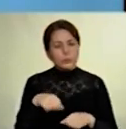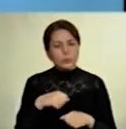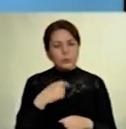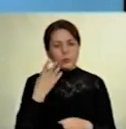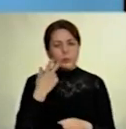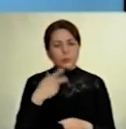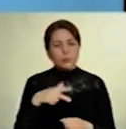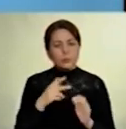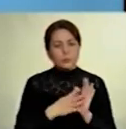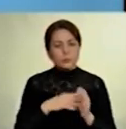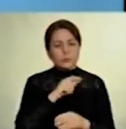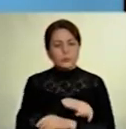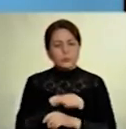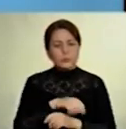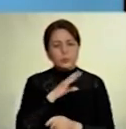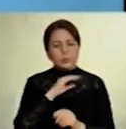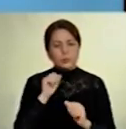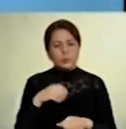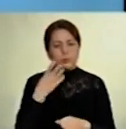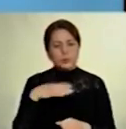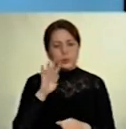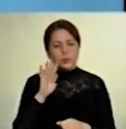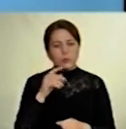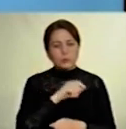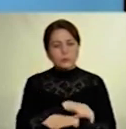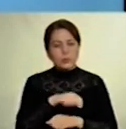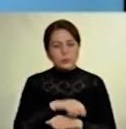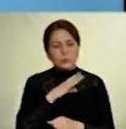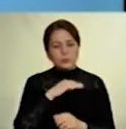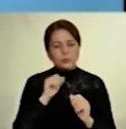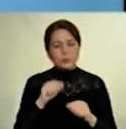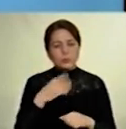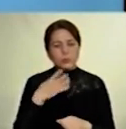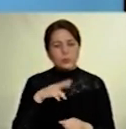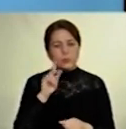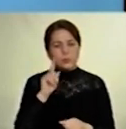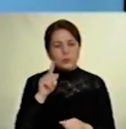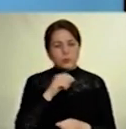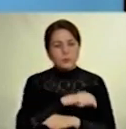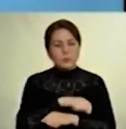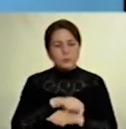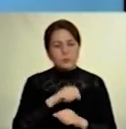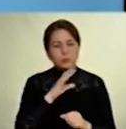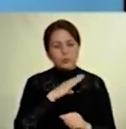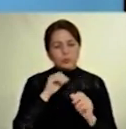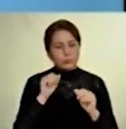39 metr bo'lishi mumkinmi? 44 metr bo'lishi mumkinmi? 41 metr bo'lishi mumkinmi degan